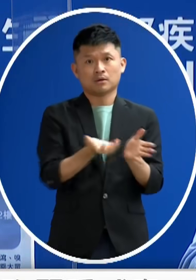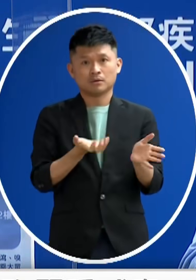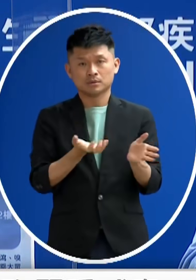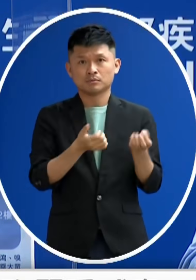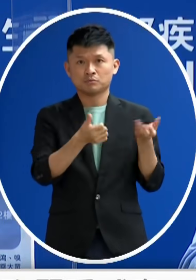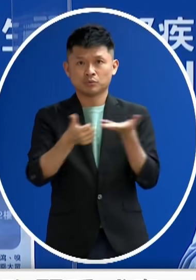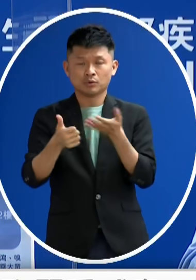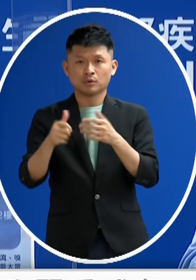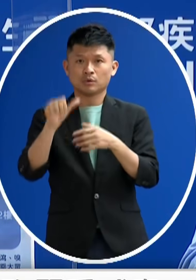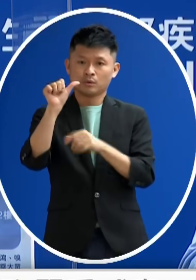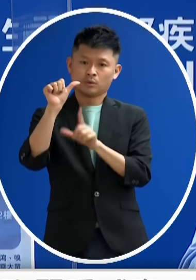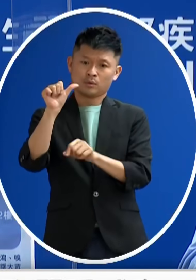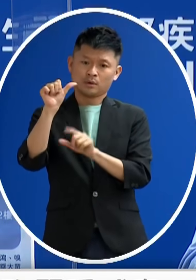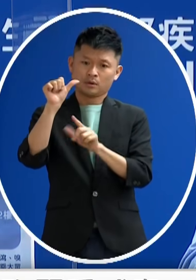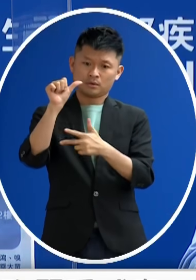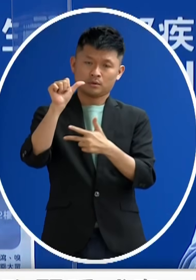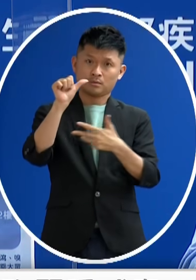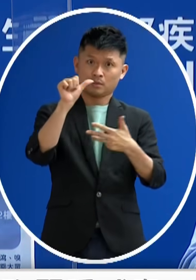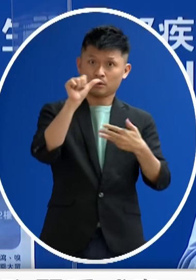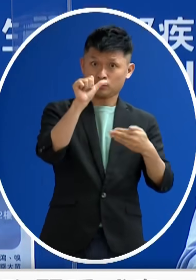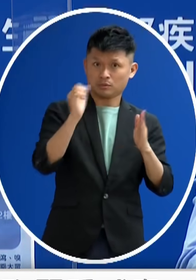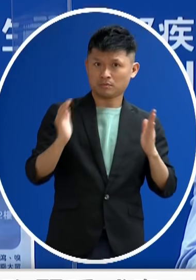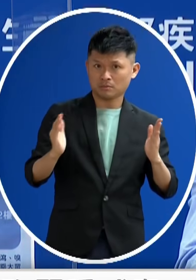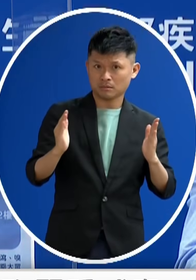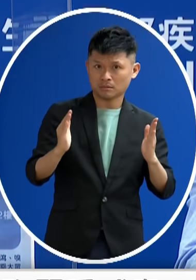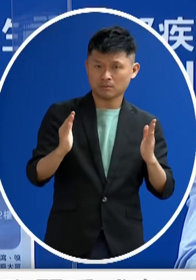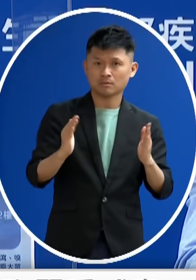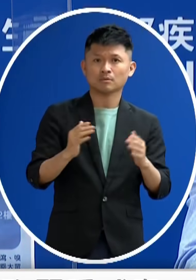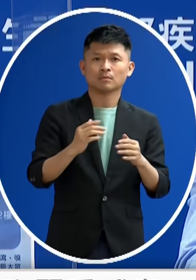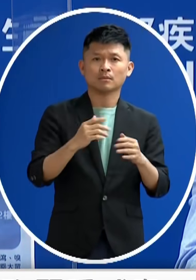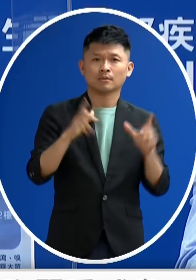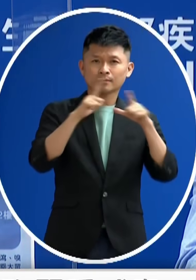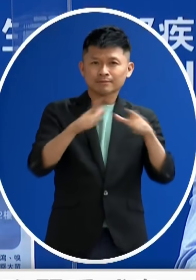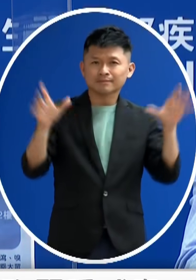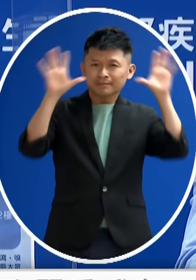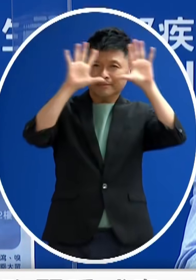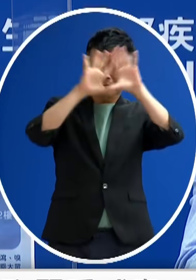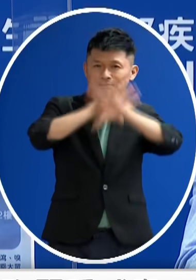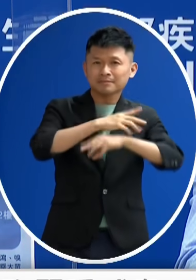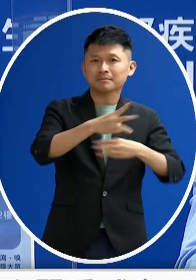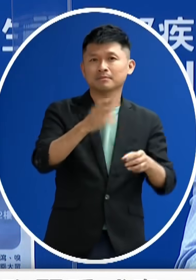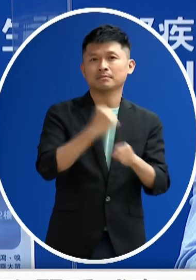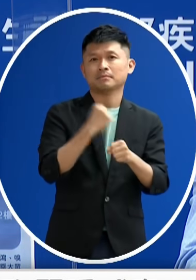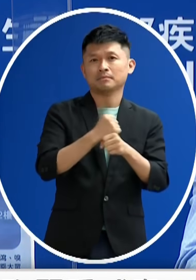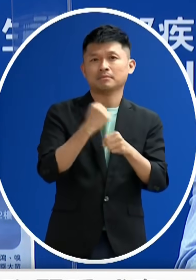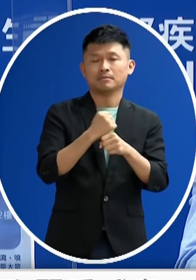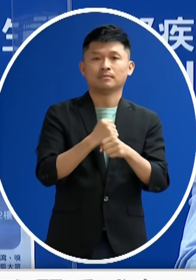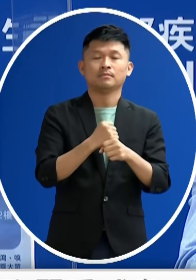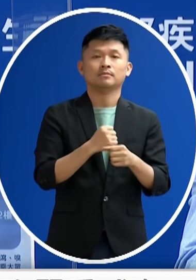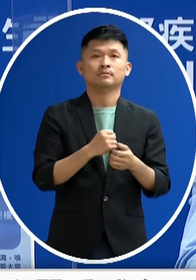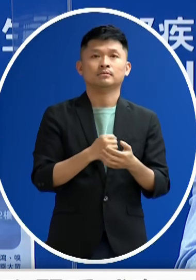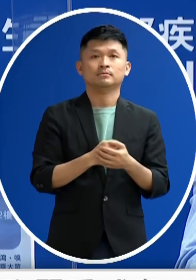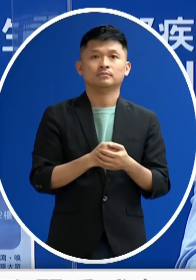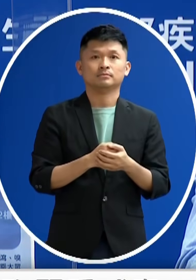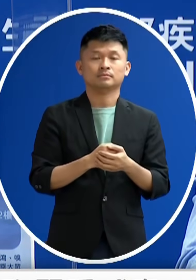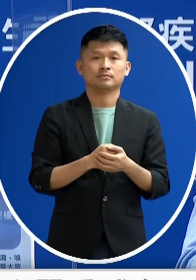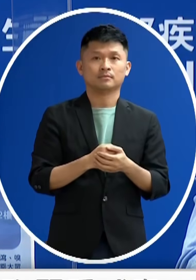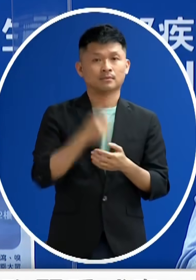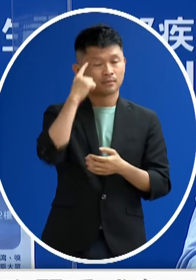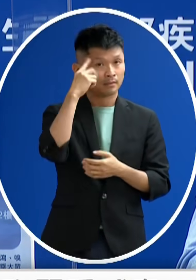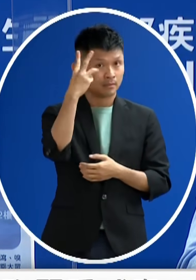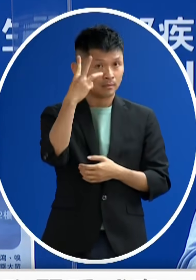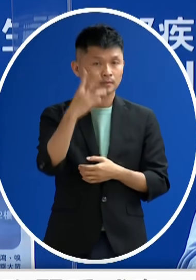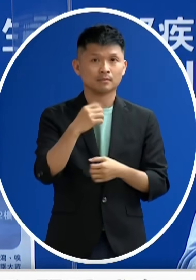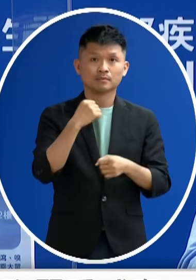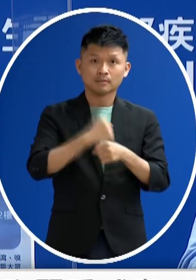可传染期5月7日、8日、9日，好，他都上这大夜班哈，就是0时到8点的班哈，那上下班